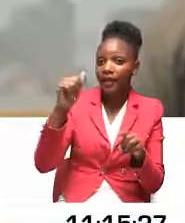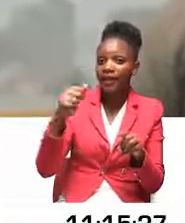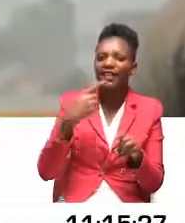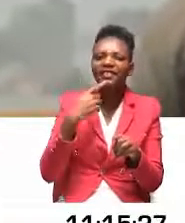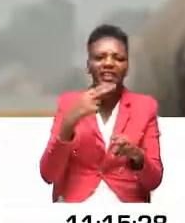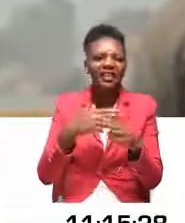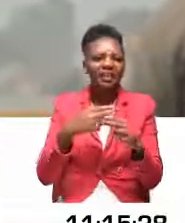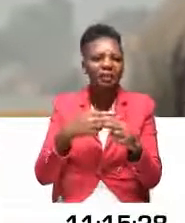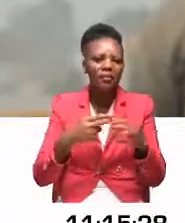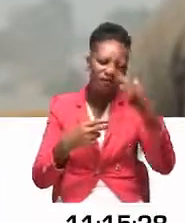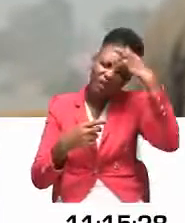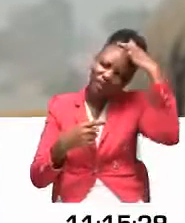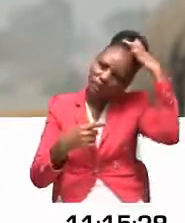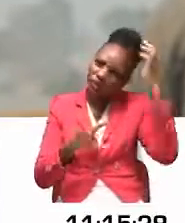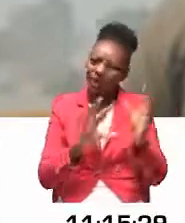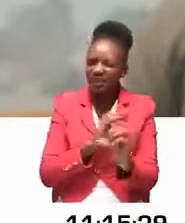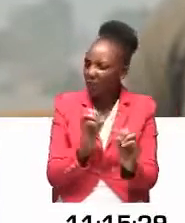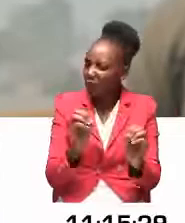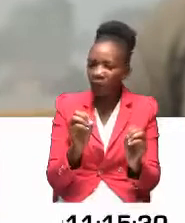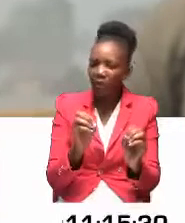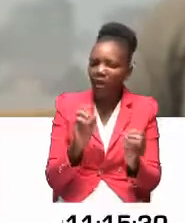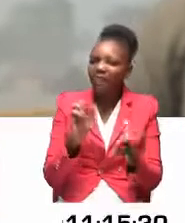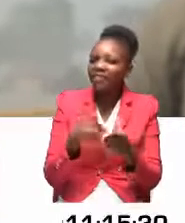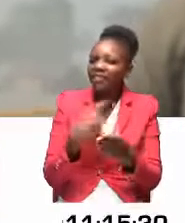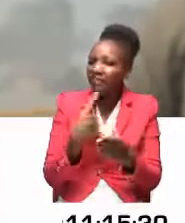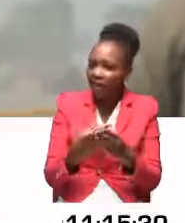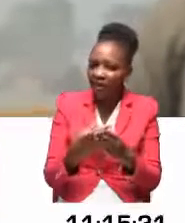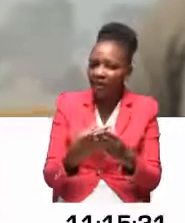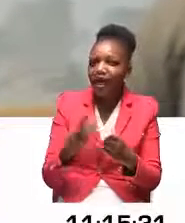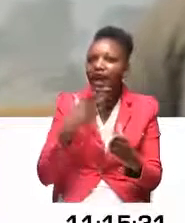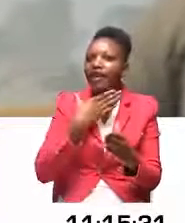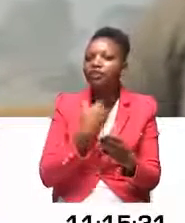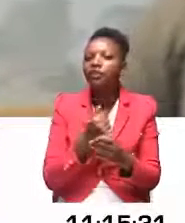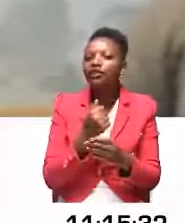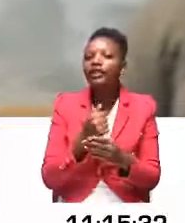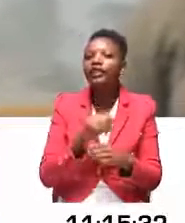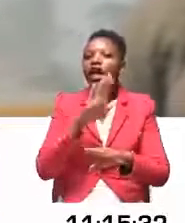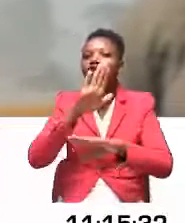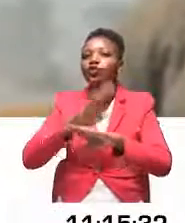mheshimiwa wetangul Tena alitak wetang